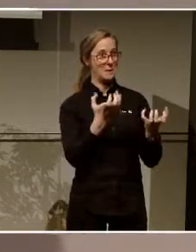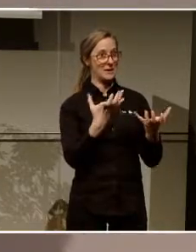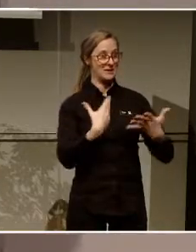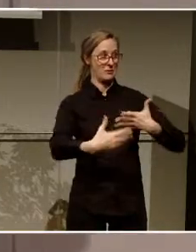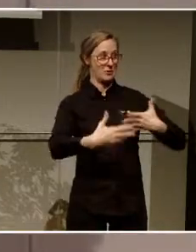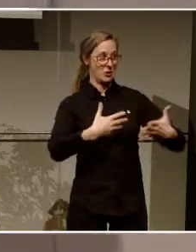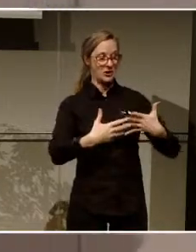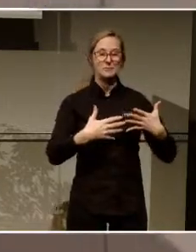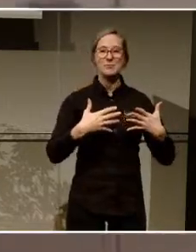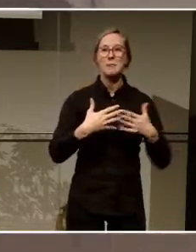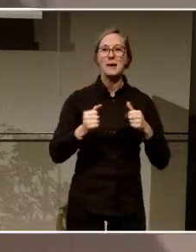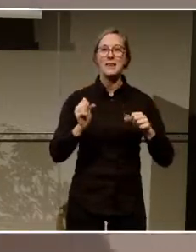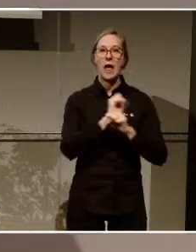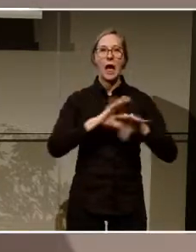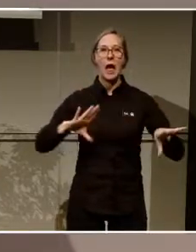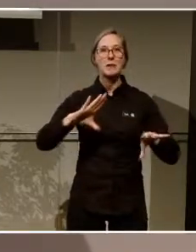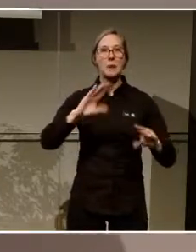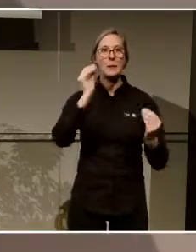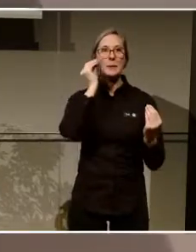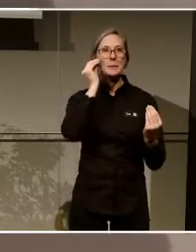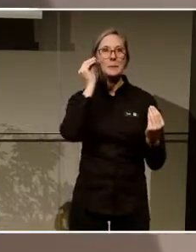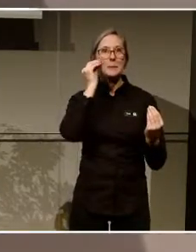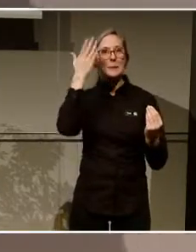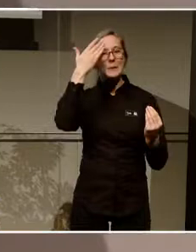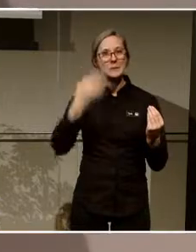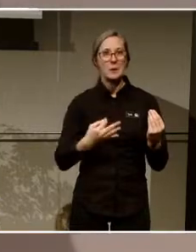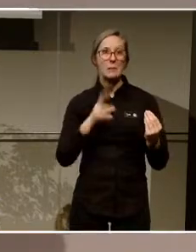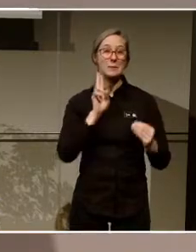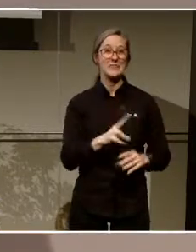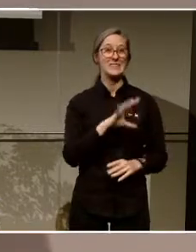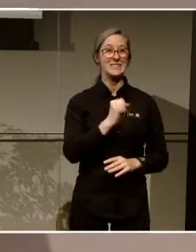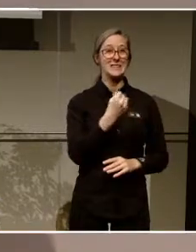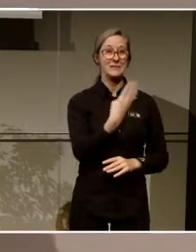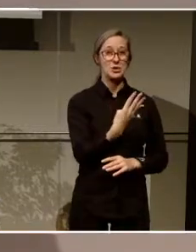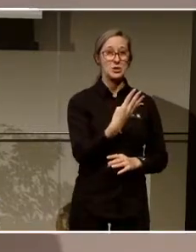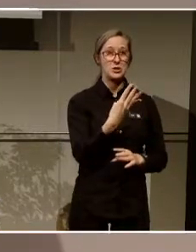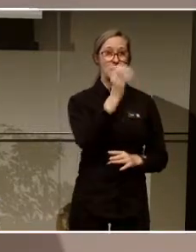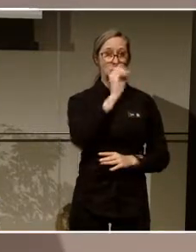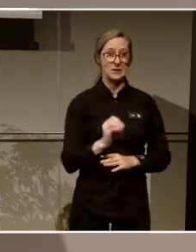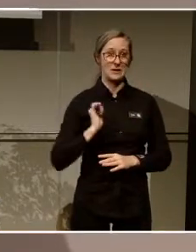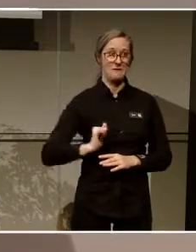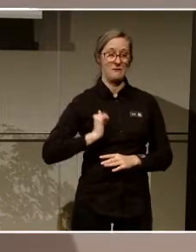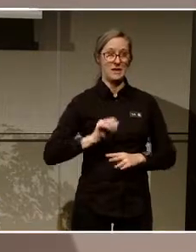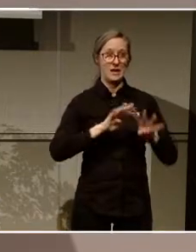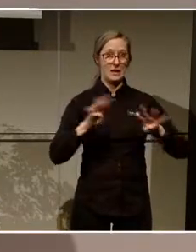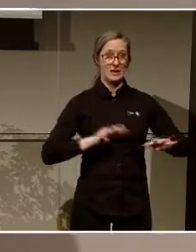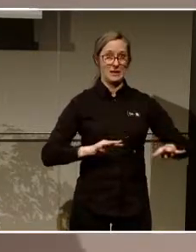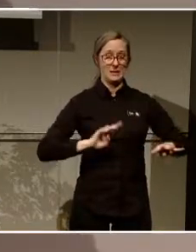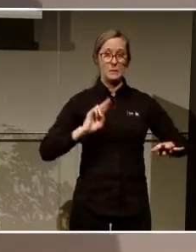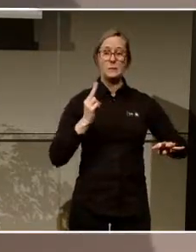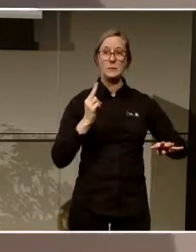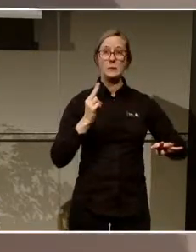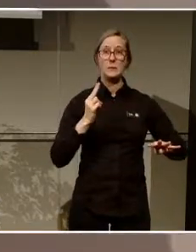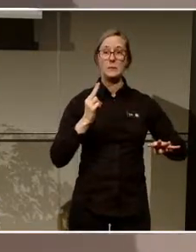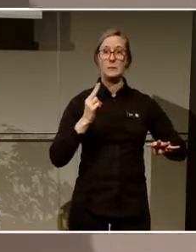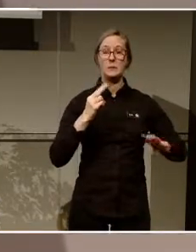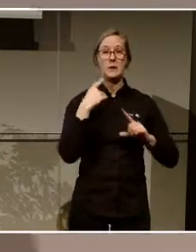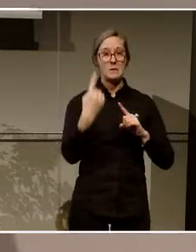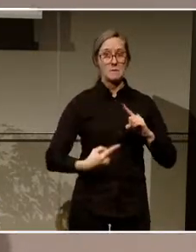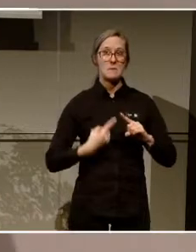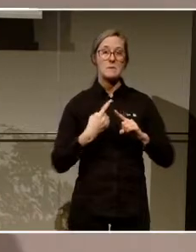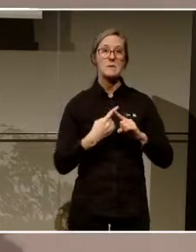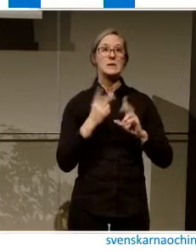Jag tänkte börja med lite allmänbildning. Det är 94% som använder internet när vi undersöker. I år var det det och det är lika